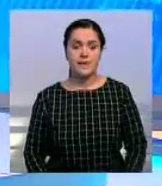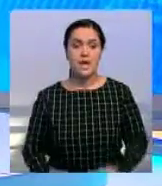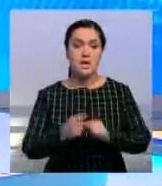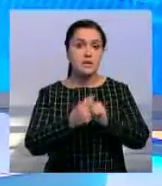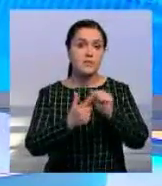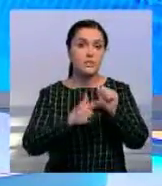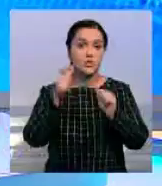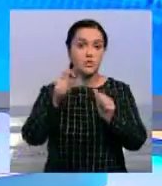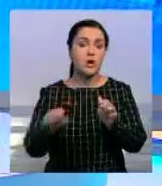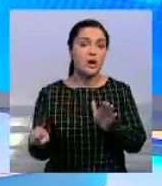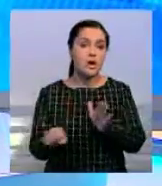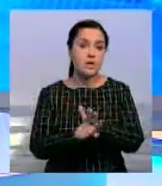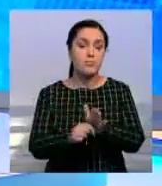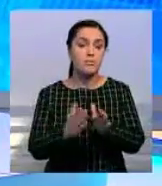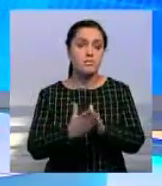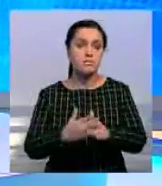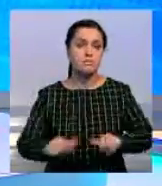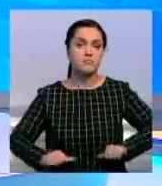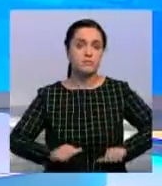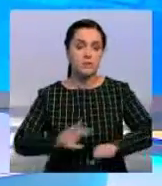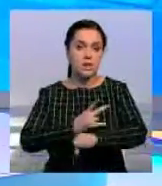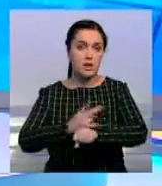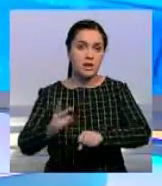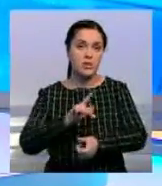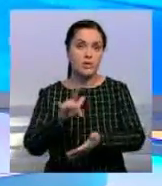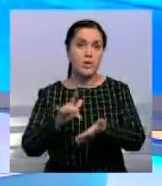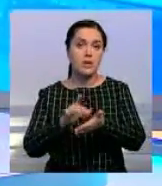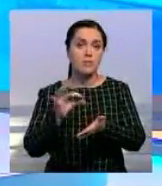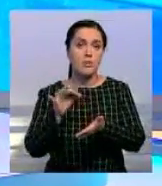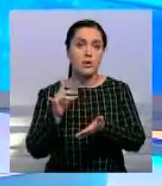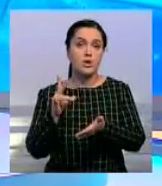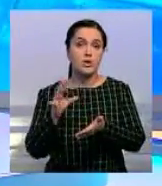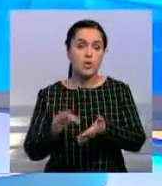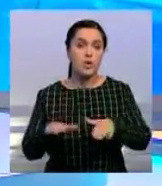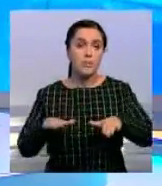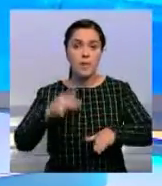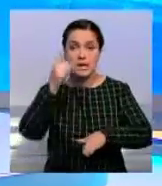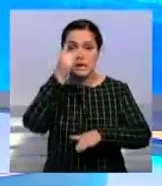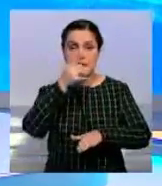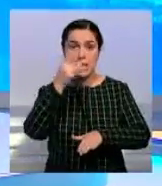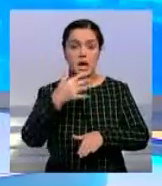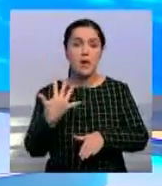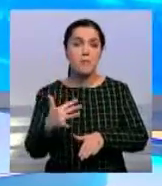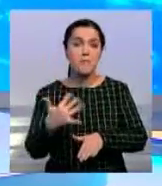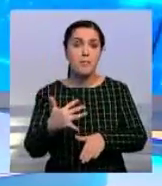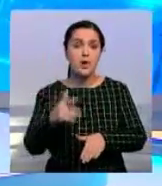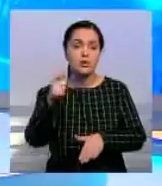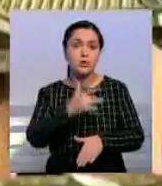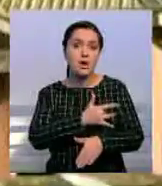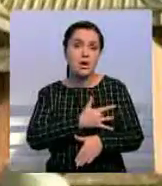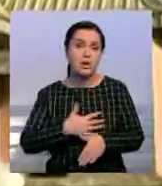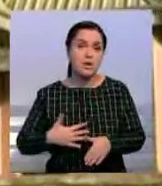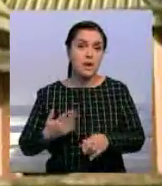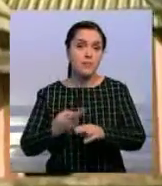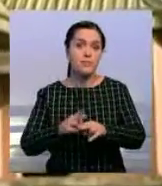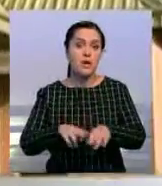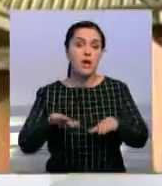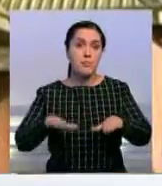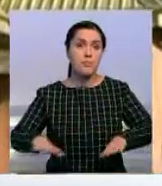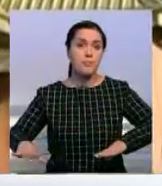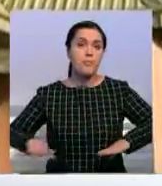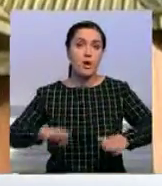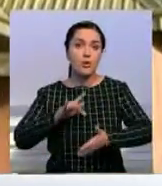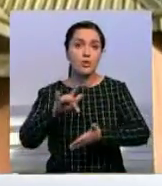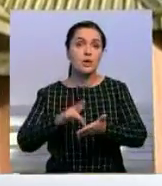Семнадцать человек погибли в результате атаки террористов в штате Борно на северо-востоке Нигерии. Около полусотни получили ранения. Это случилось на рынке в